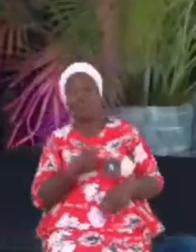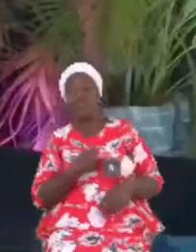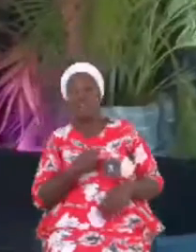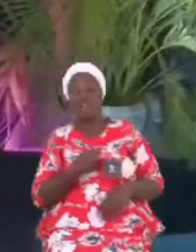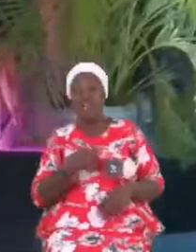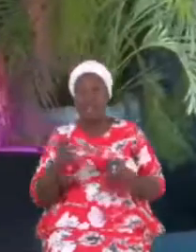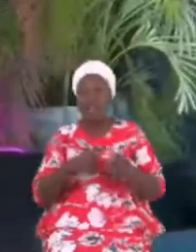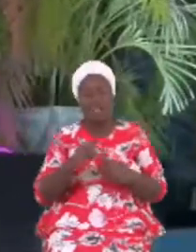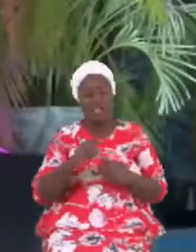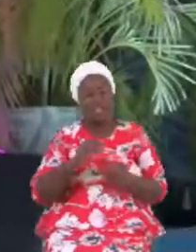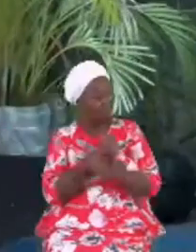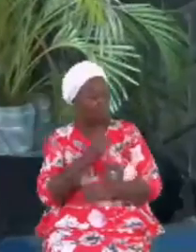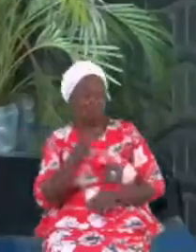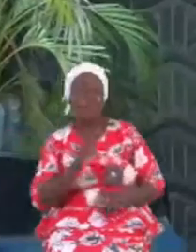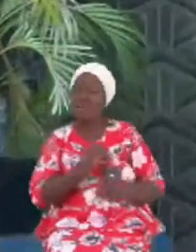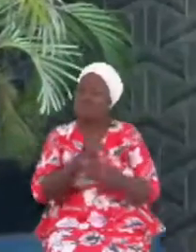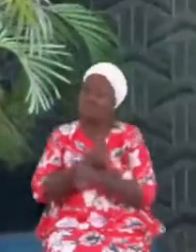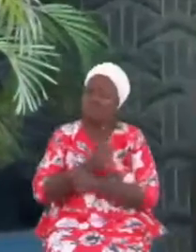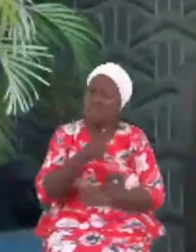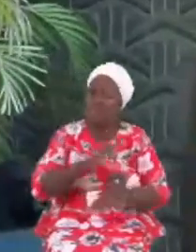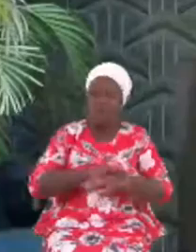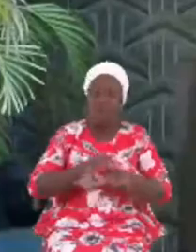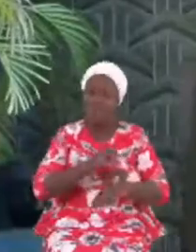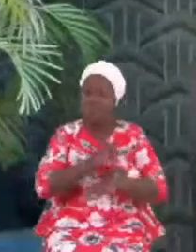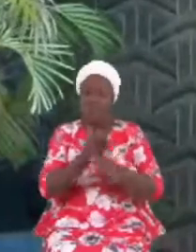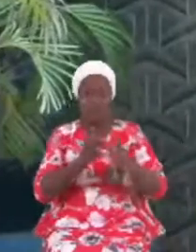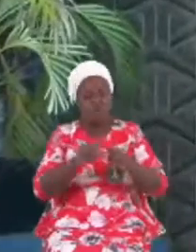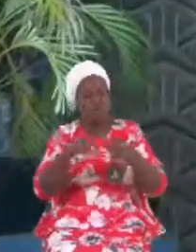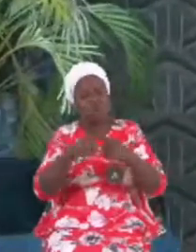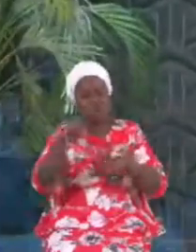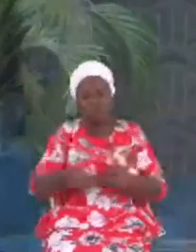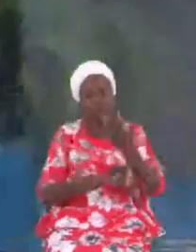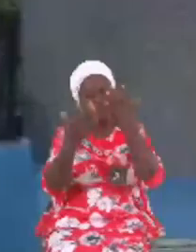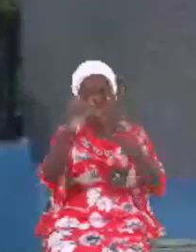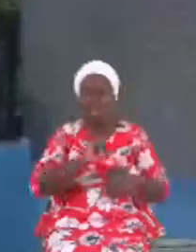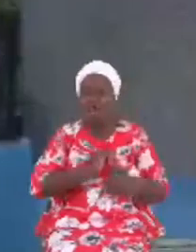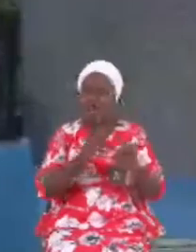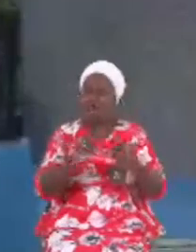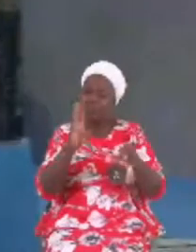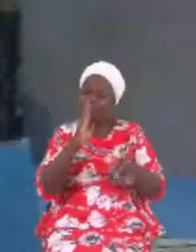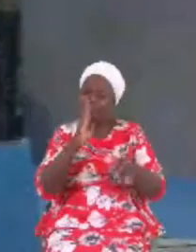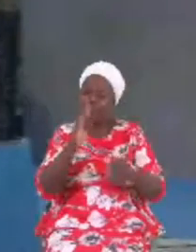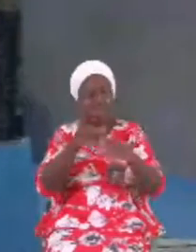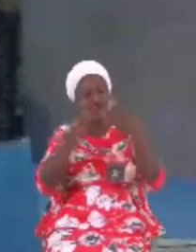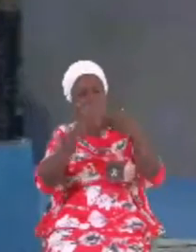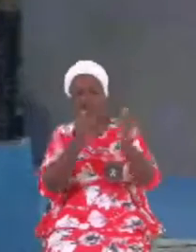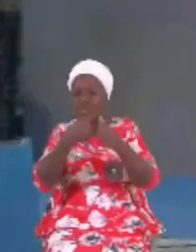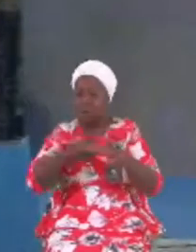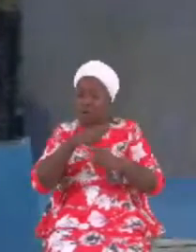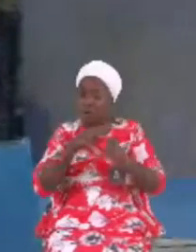Il dit, je prépare la place, je vous aime. Je ne veux pas que vous allez à gauche. Je veux que vous soyez au ciel avec